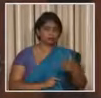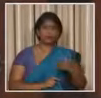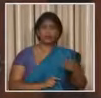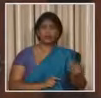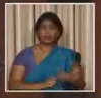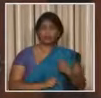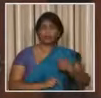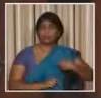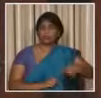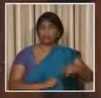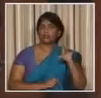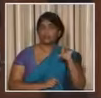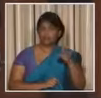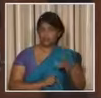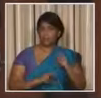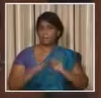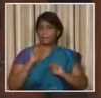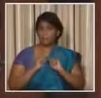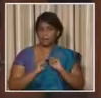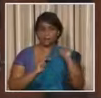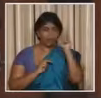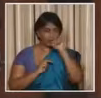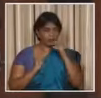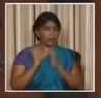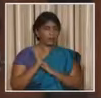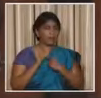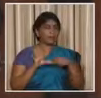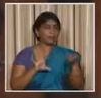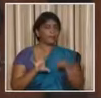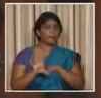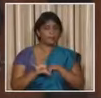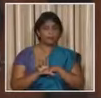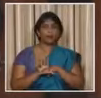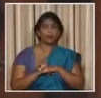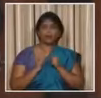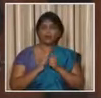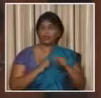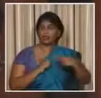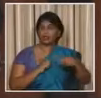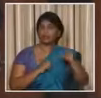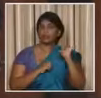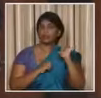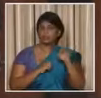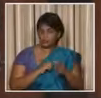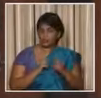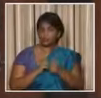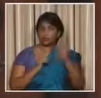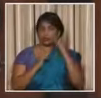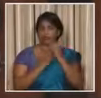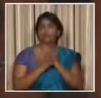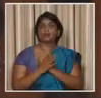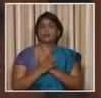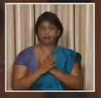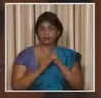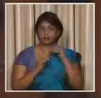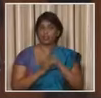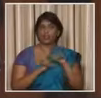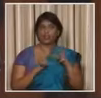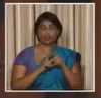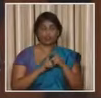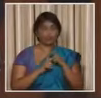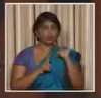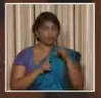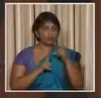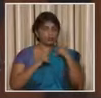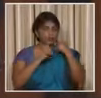දවස් 100කට පෙබරවාරි මාසයේ ඉඳන් මැයි මාසය දක්වා ඒ දවස් 100ක දවස් 100ක් තුළ ඩොලර් 100 ගානේ බදු